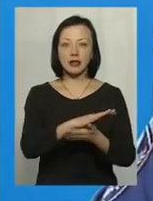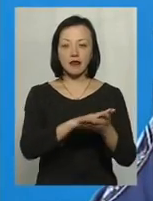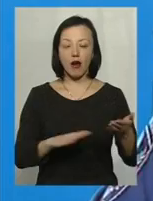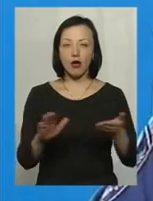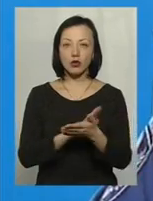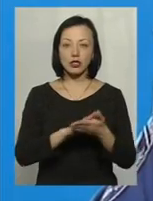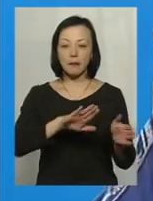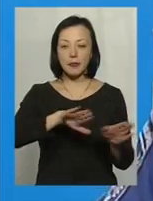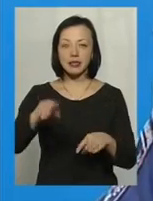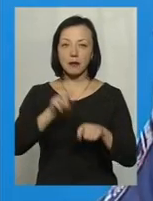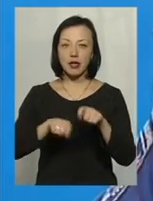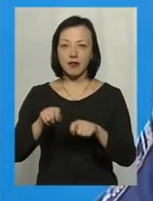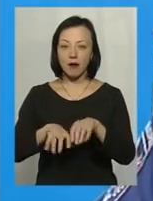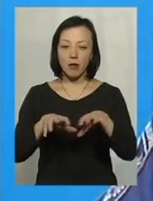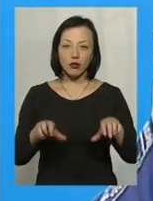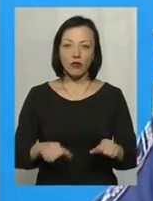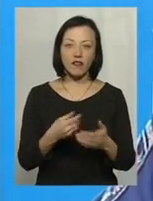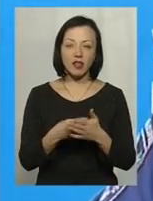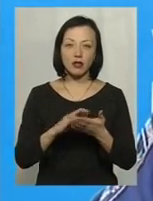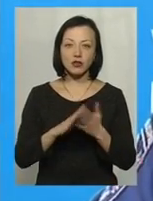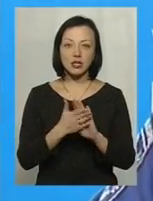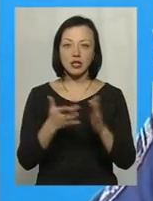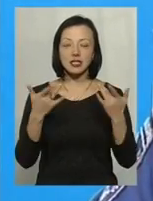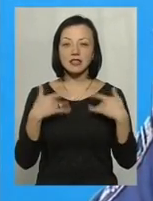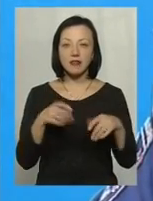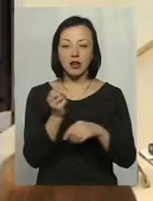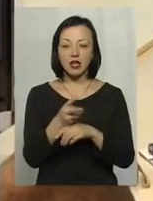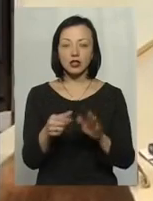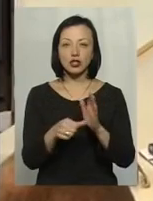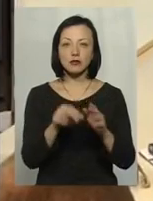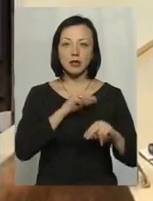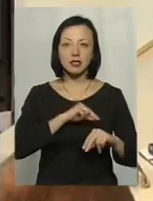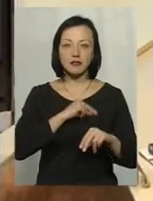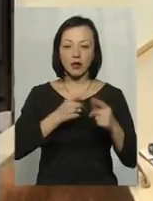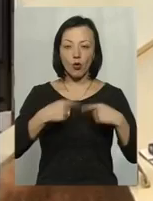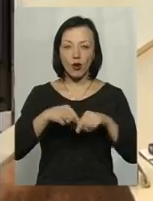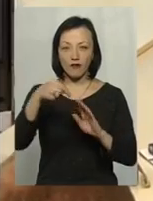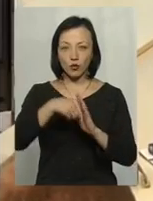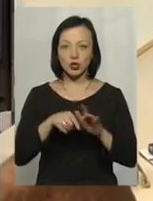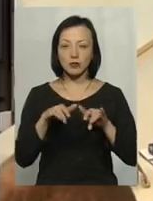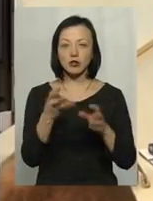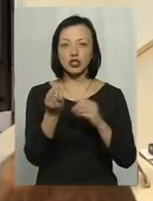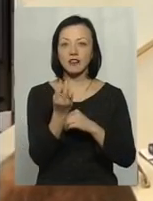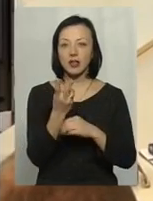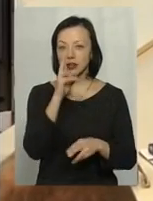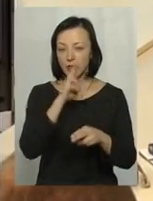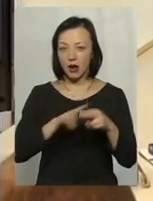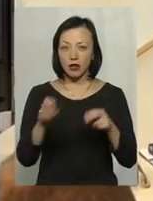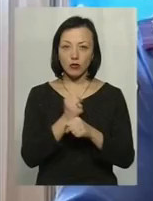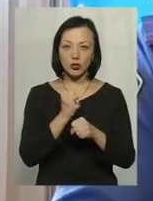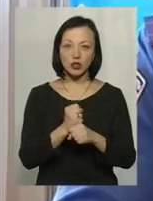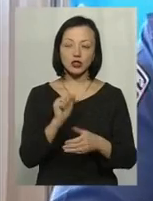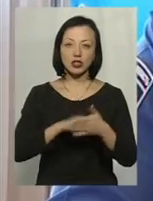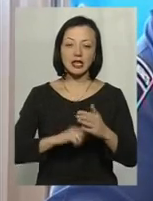Після перевірки майнового та фінансового стану звільнили 6 працівників органів внутрішніх справ. Ще 12 втратили роботу через